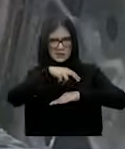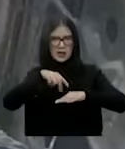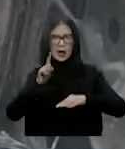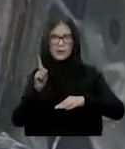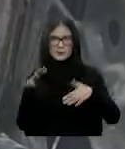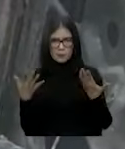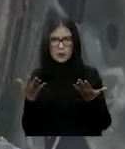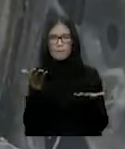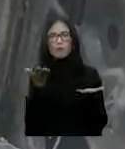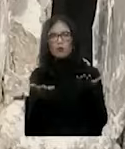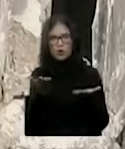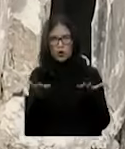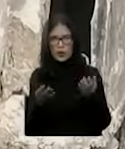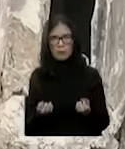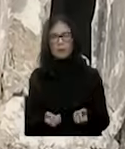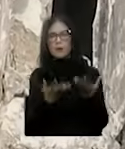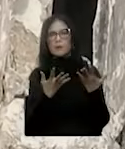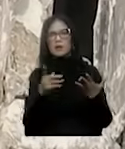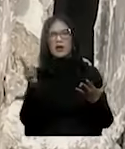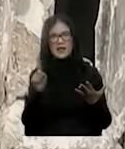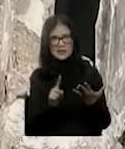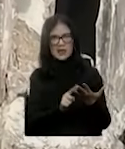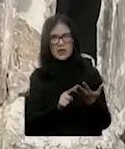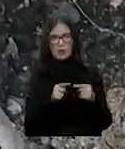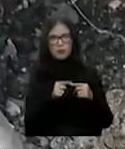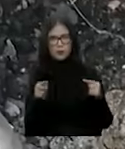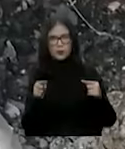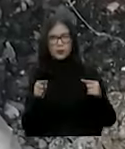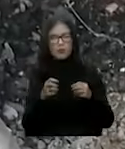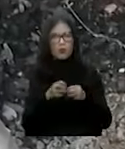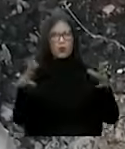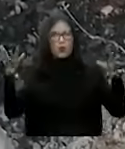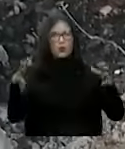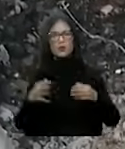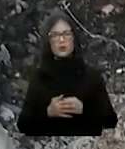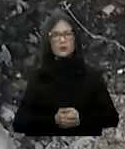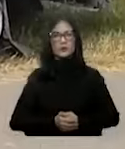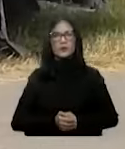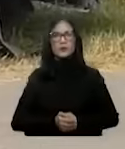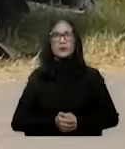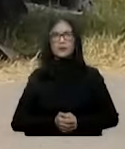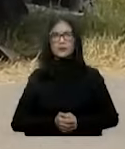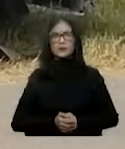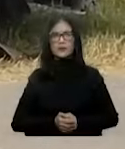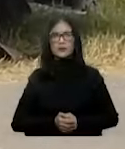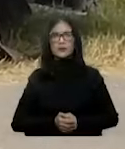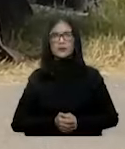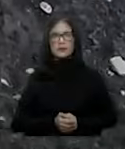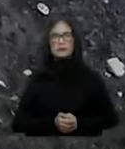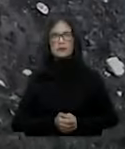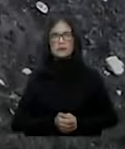diduga disebabkan oleh arus pendek kelistrikan mobil. Dari Lampung Timur, Lampung, Tinus Ristanto,